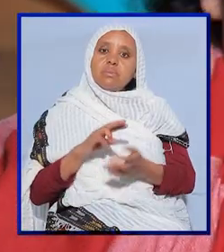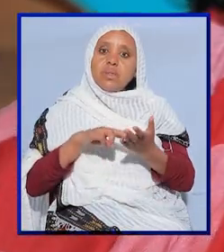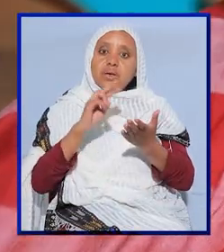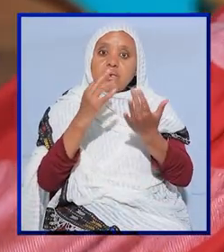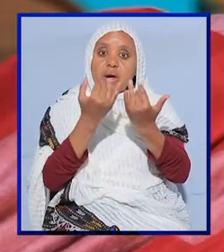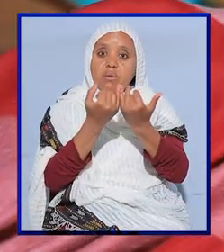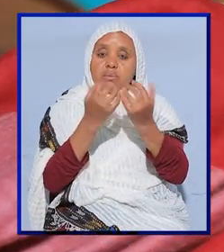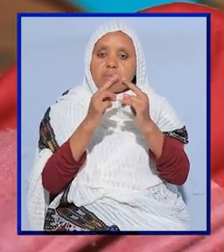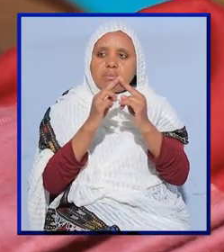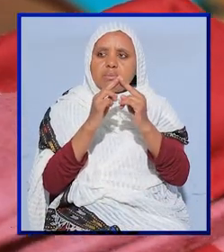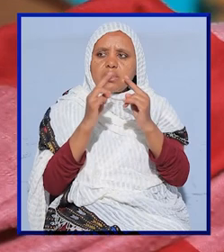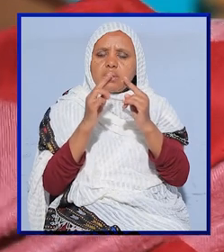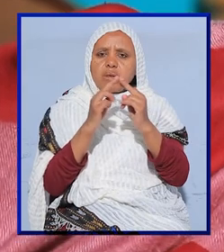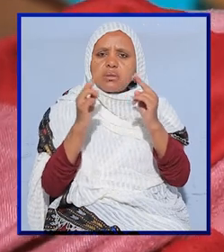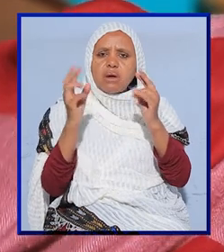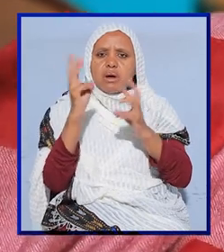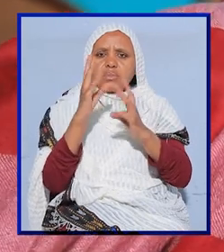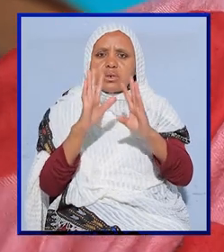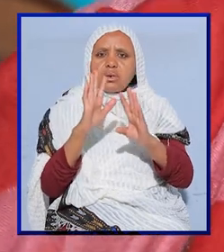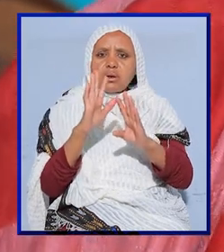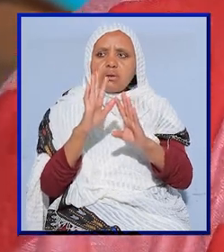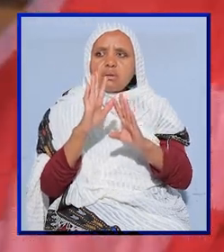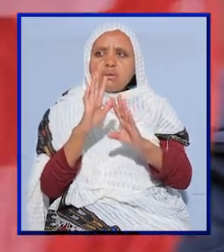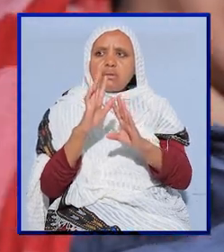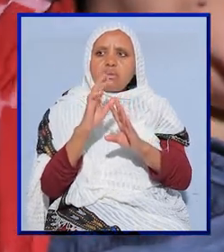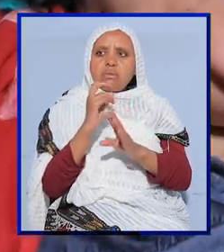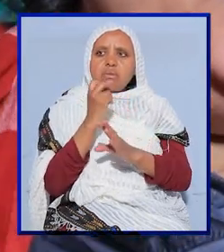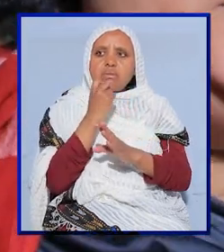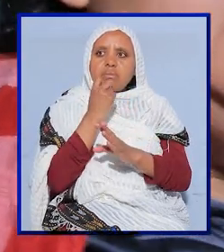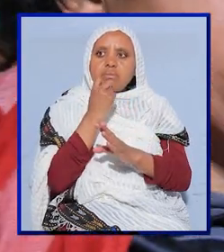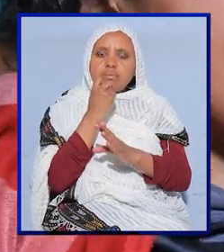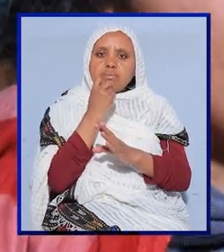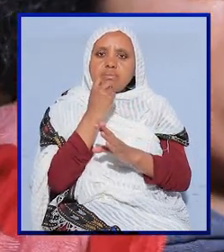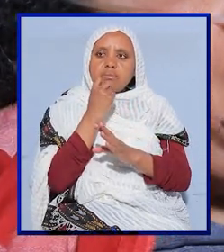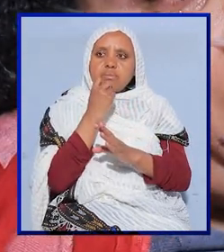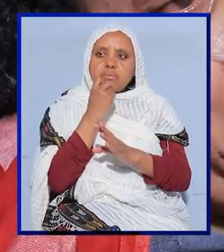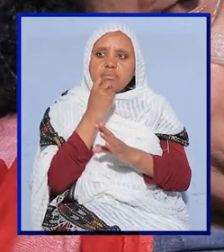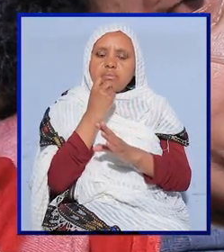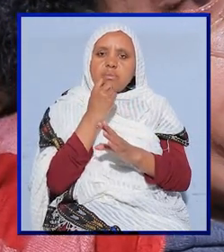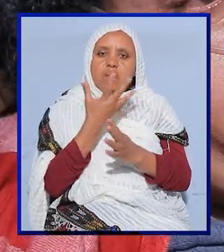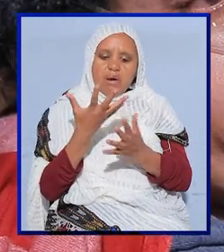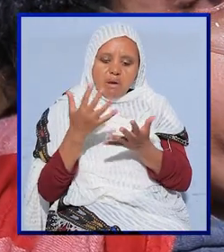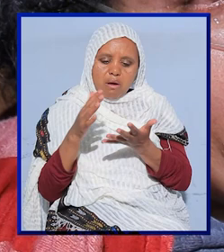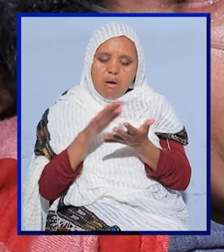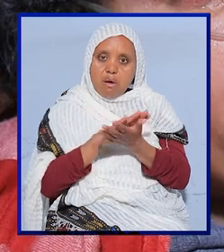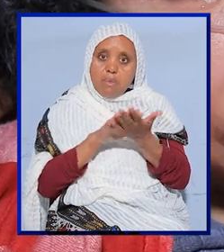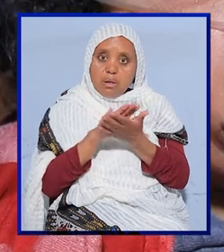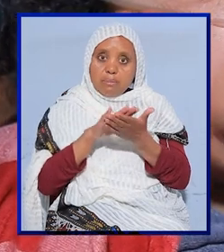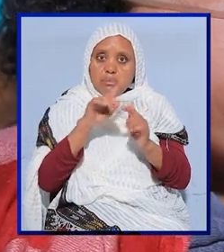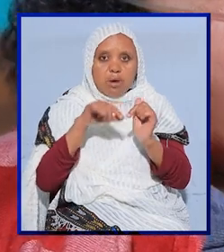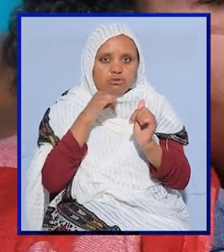ያው በጣም የሚቸግረኝ ውሃ የሚባል መንቃር ነው የሚቸግረኝ። እቃ ባጠብ አልችልም።